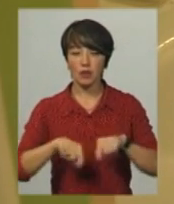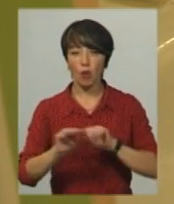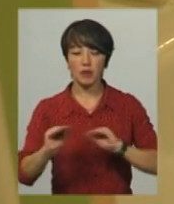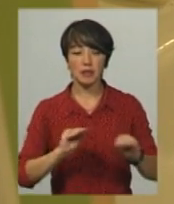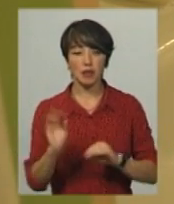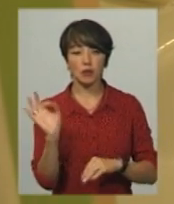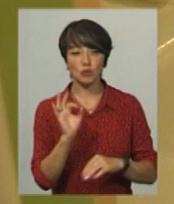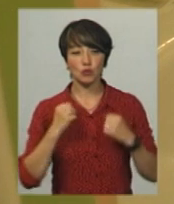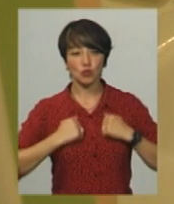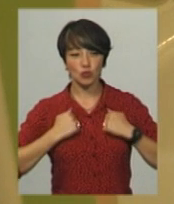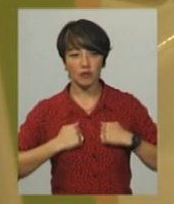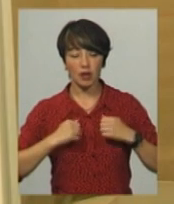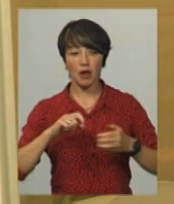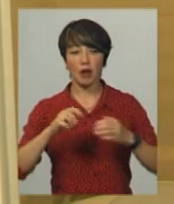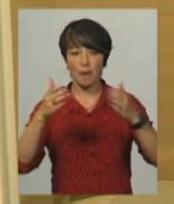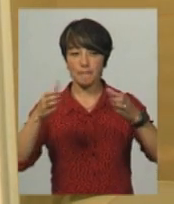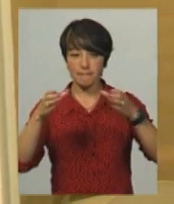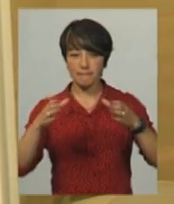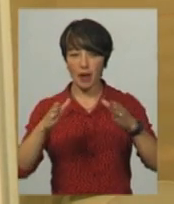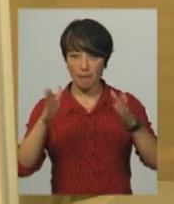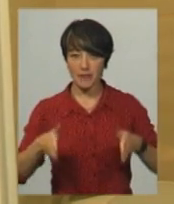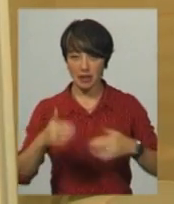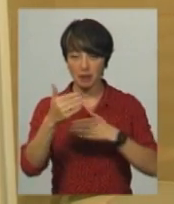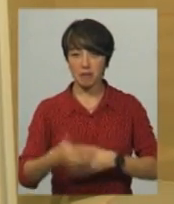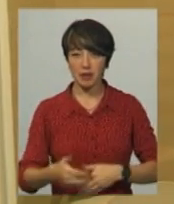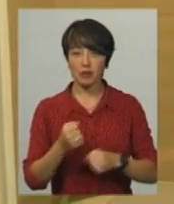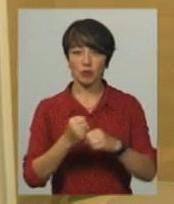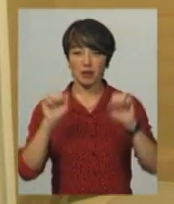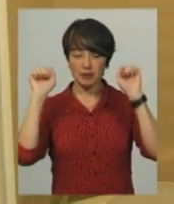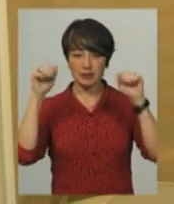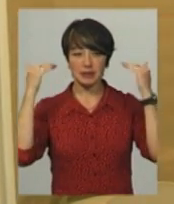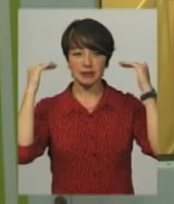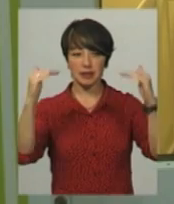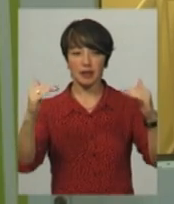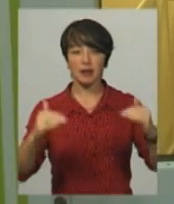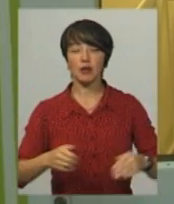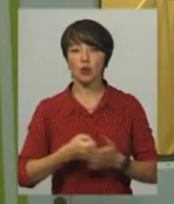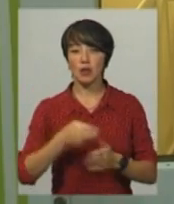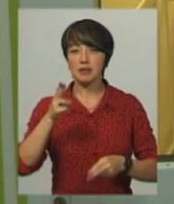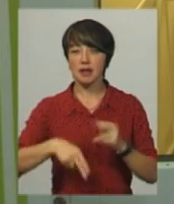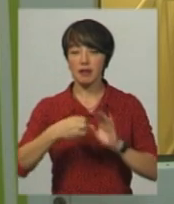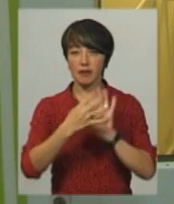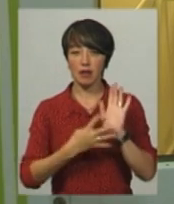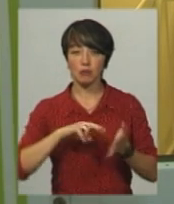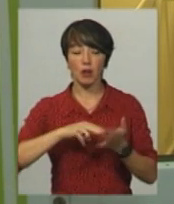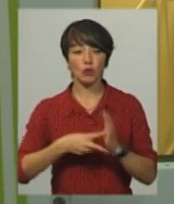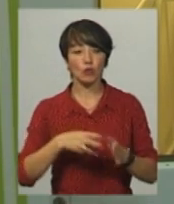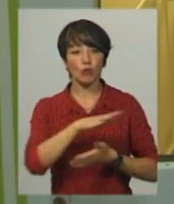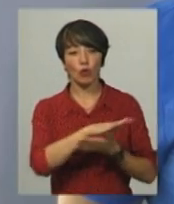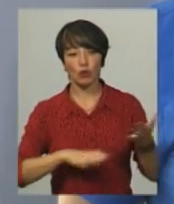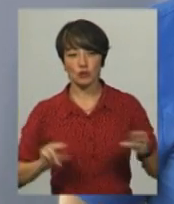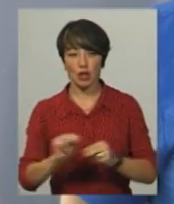обладнали санвузол з душовими кабінами, вирівняли підлогу, зробили натяжні стелі. До кінця 2019-го планують продовжити ремонт